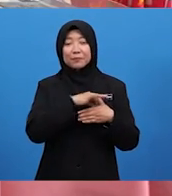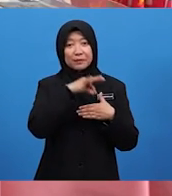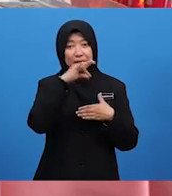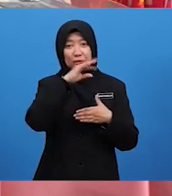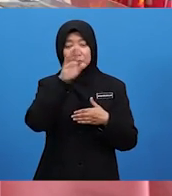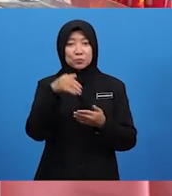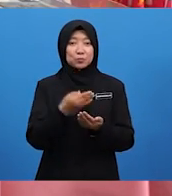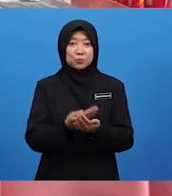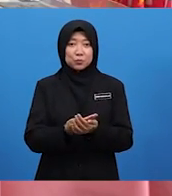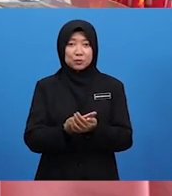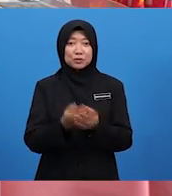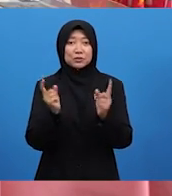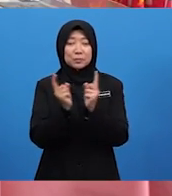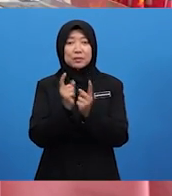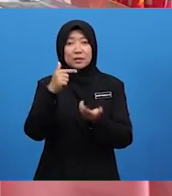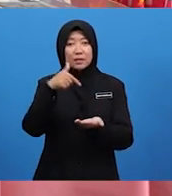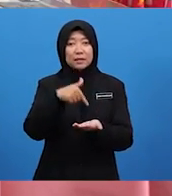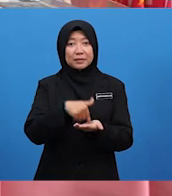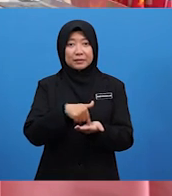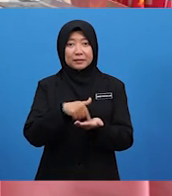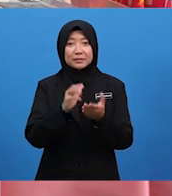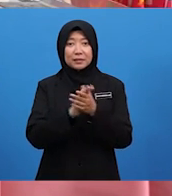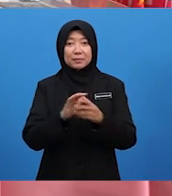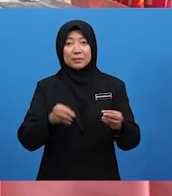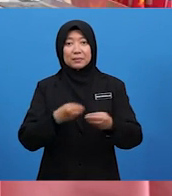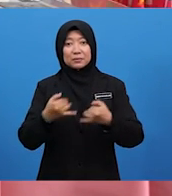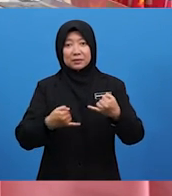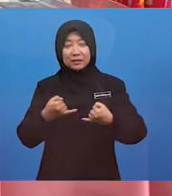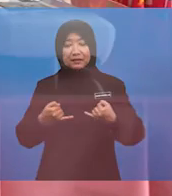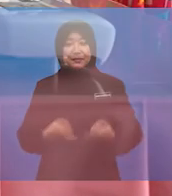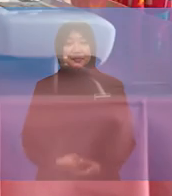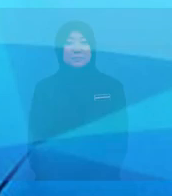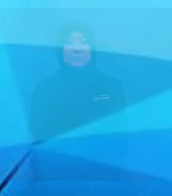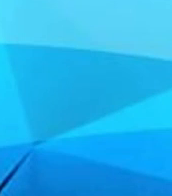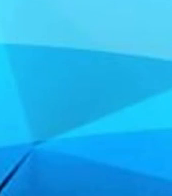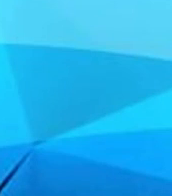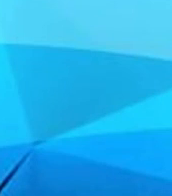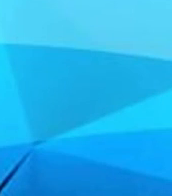bermanfaat. Sehingga kita bertemu lagi dan selamat maju jaya.